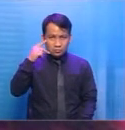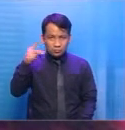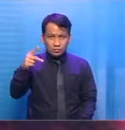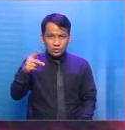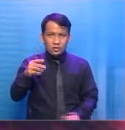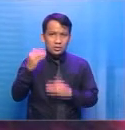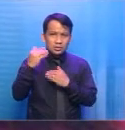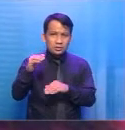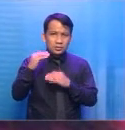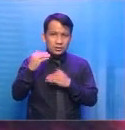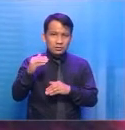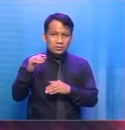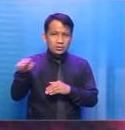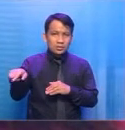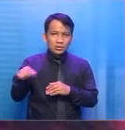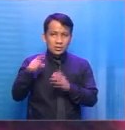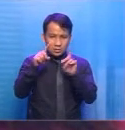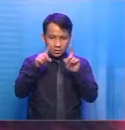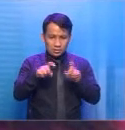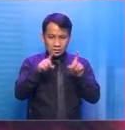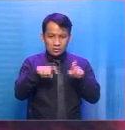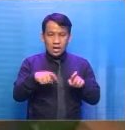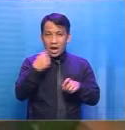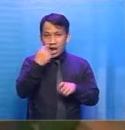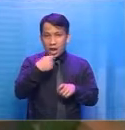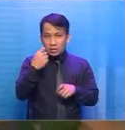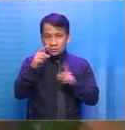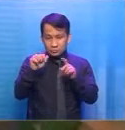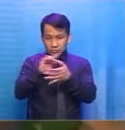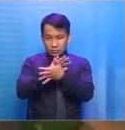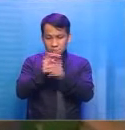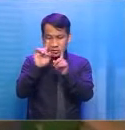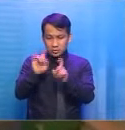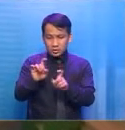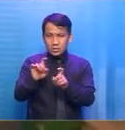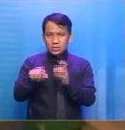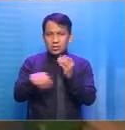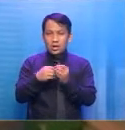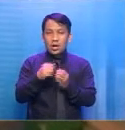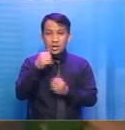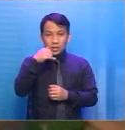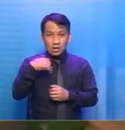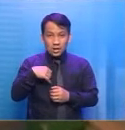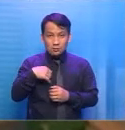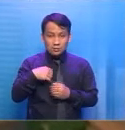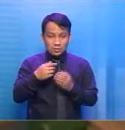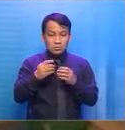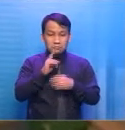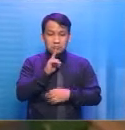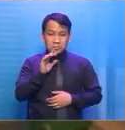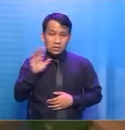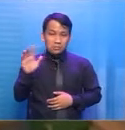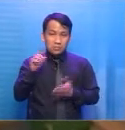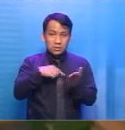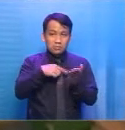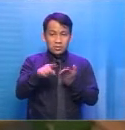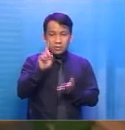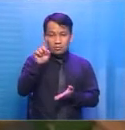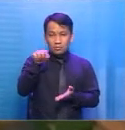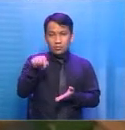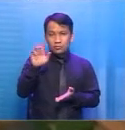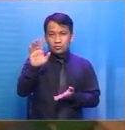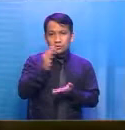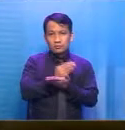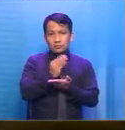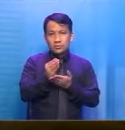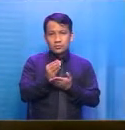limit ang presyo sa COVID test para sa domestic tourism. Kahapon ipinangakong babayaran ng halos 1.1 billion pesos na utang ng PhilHealth sa